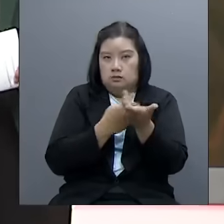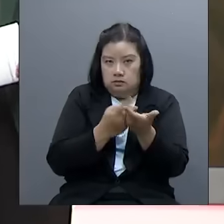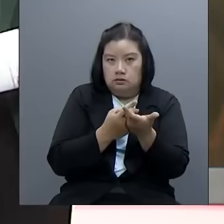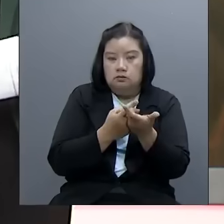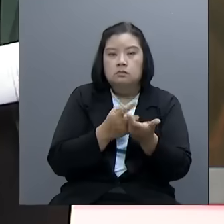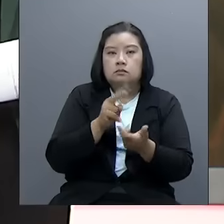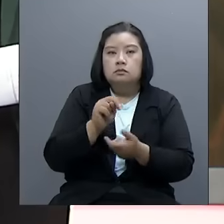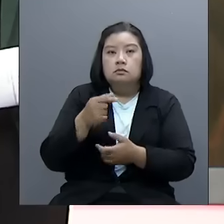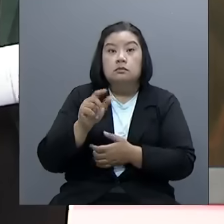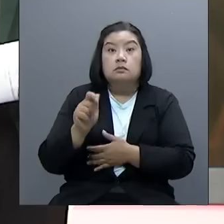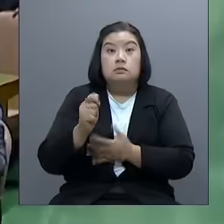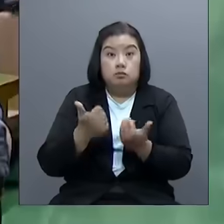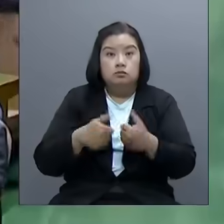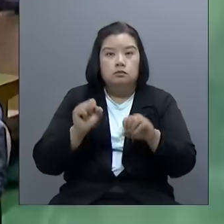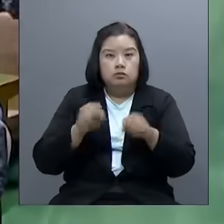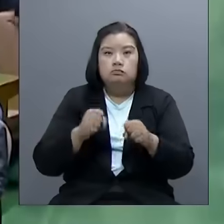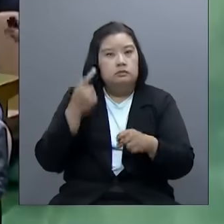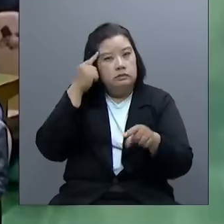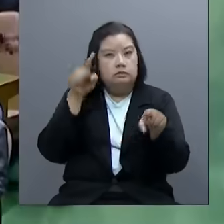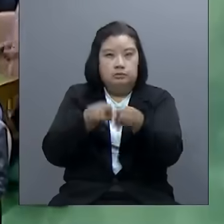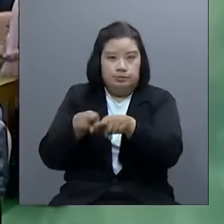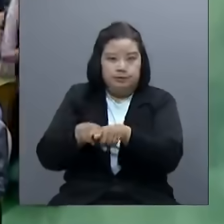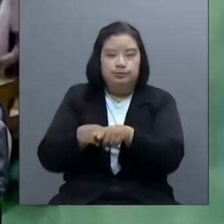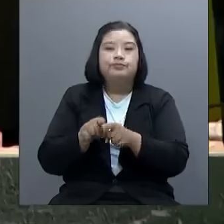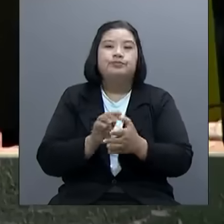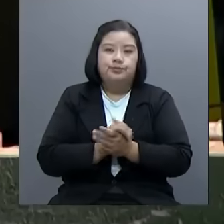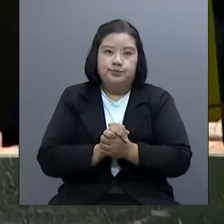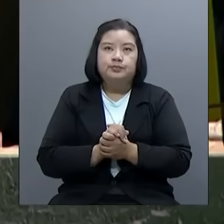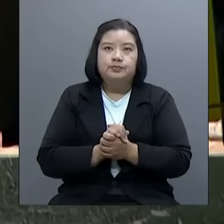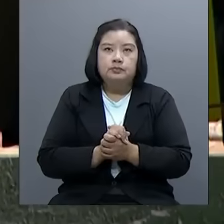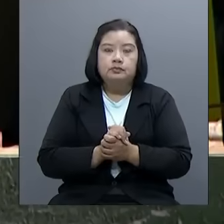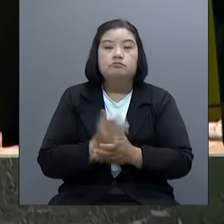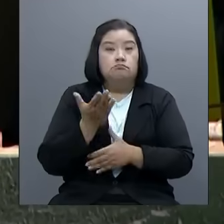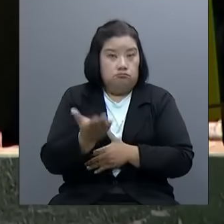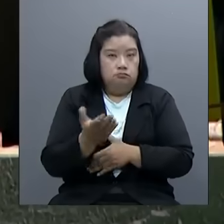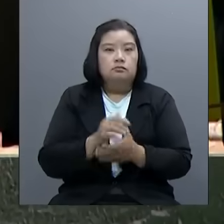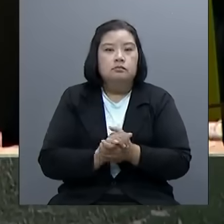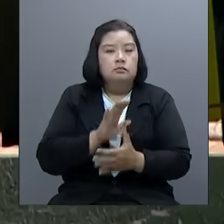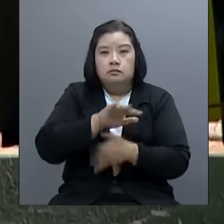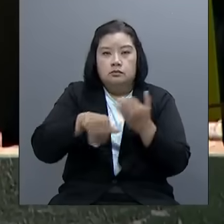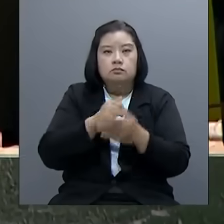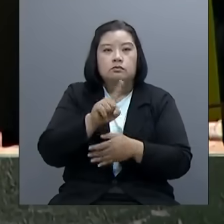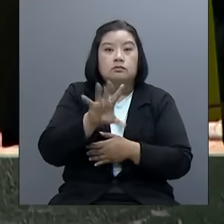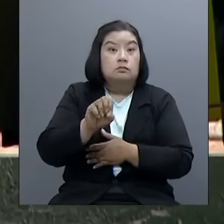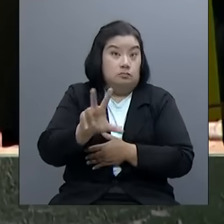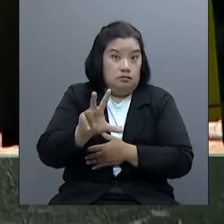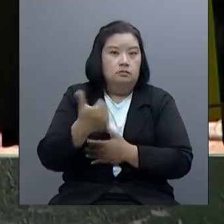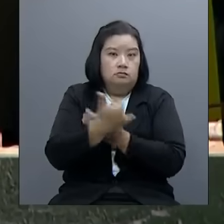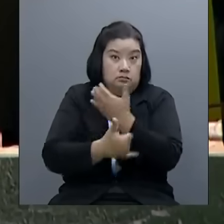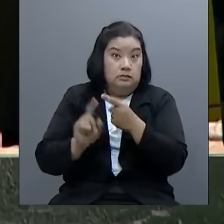เมื่อไม่กี่ชั่วโมงที่ผ่านมาค่ะสมาชิก 153ประเทศจากทั้งหมด